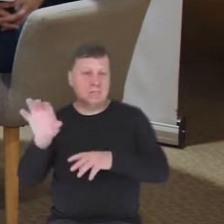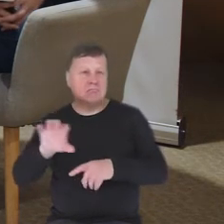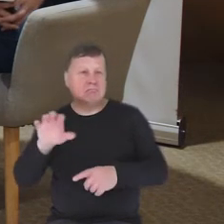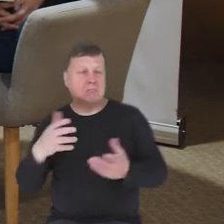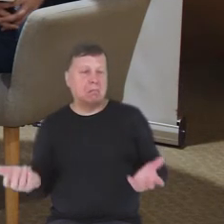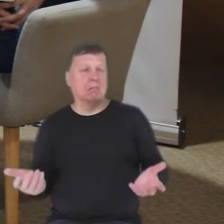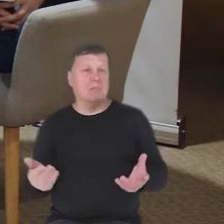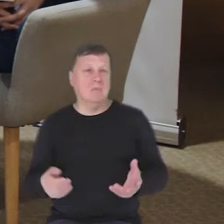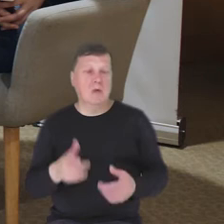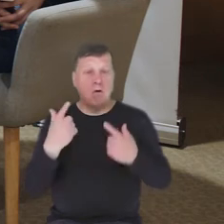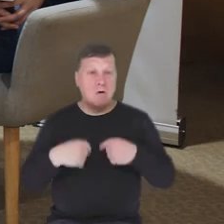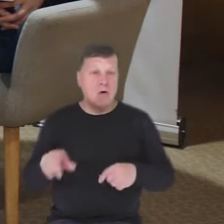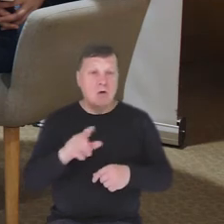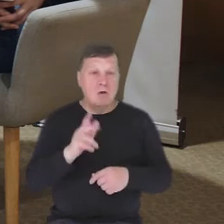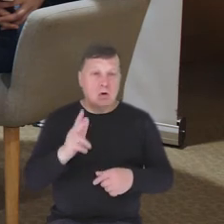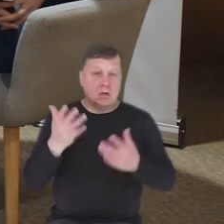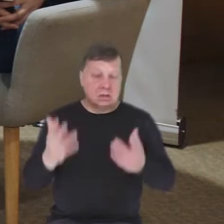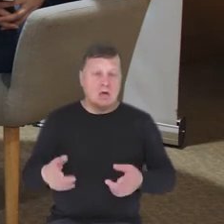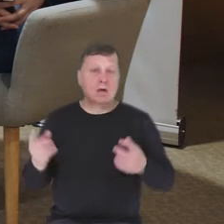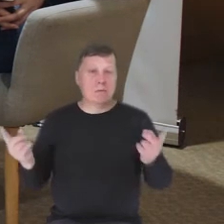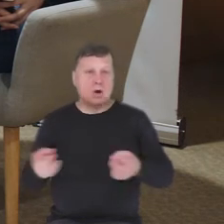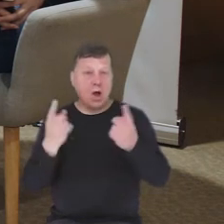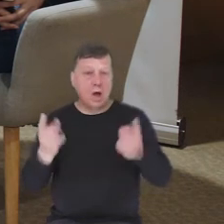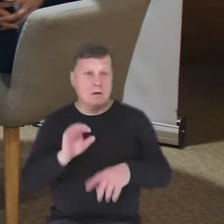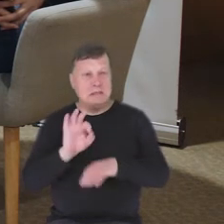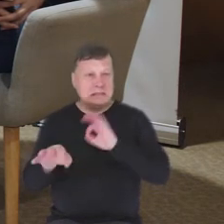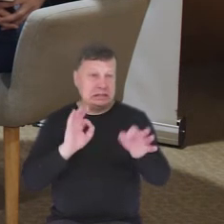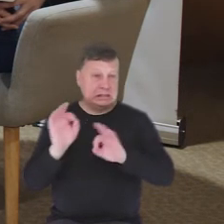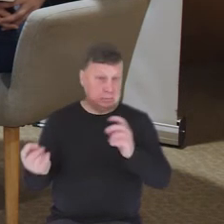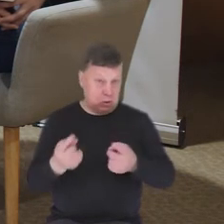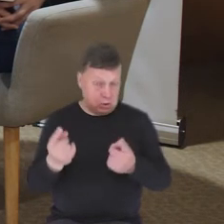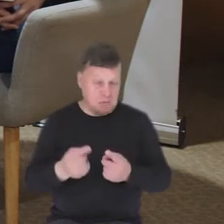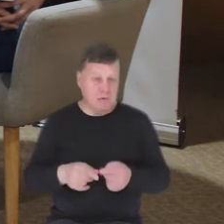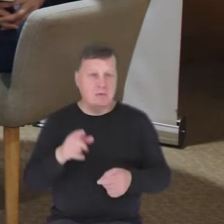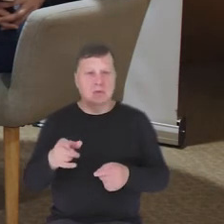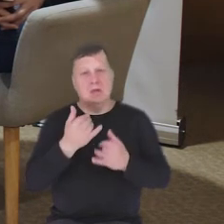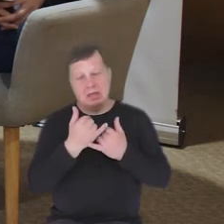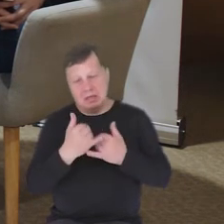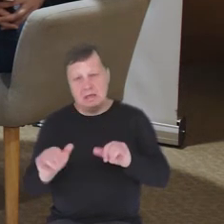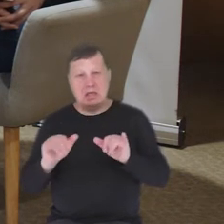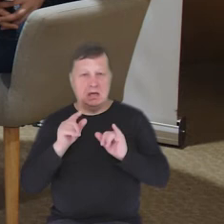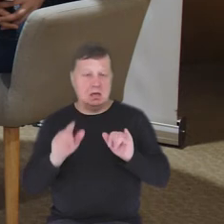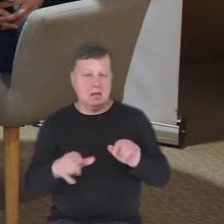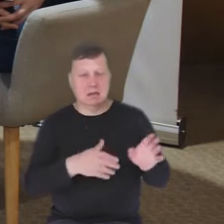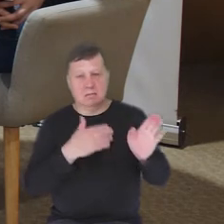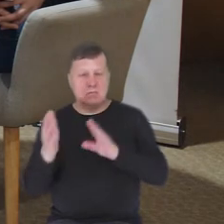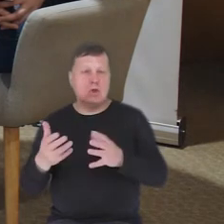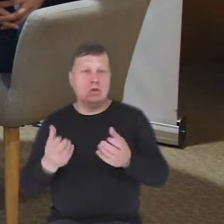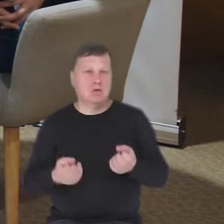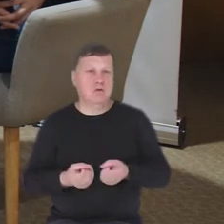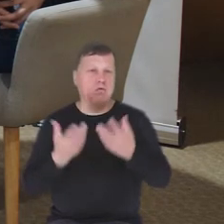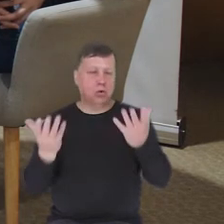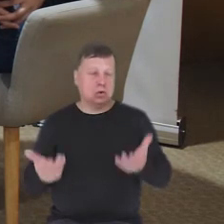Osoby, które chcą propagować przemoc, sięgają po inną formę również twórczości.